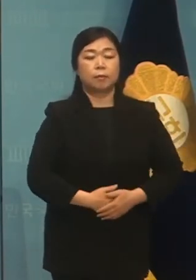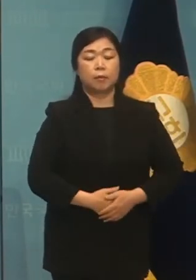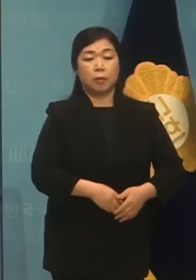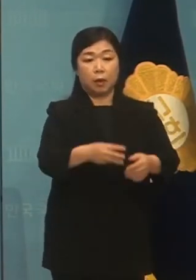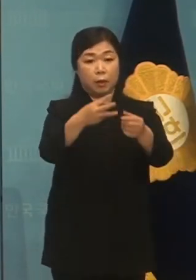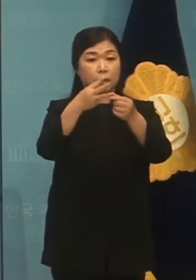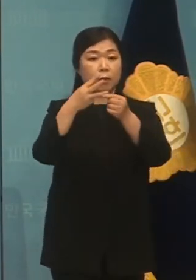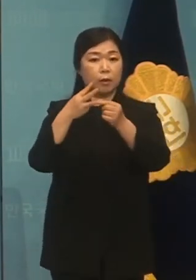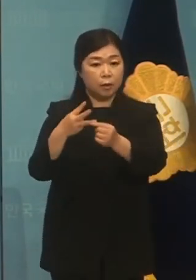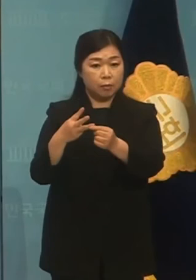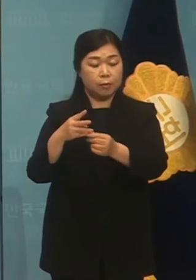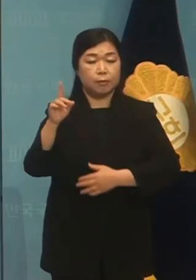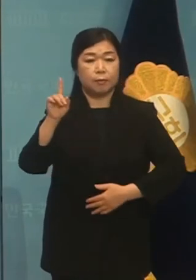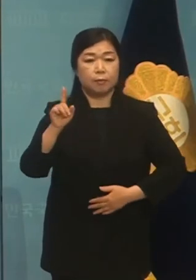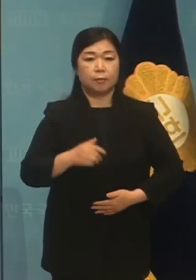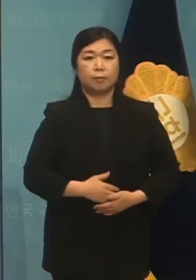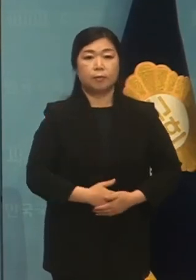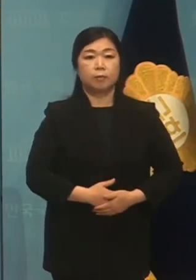세 번째는